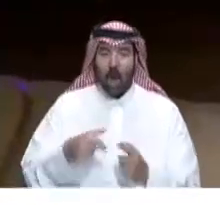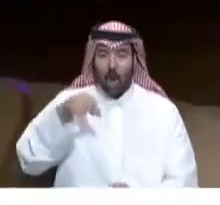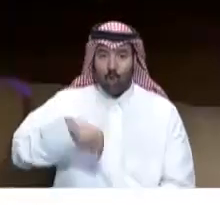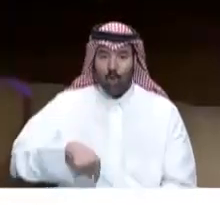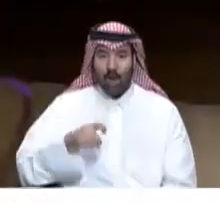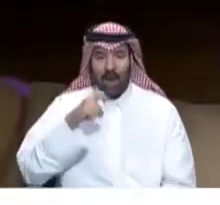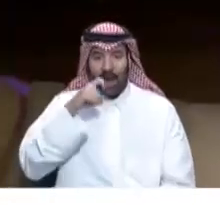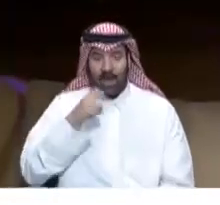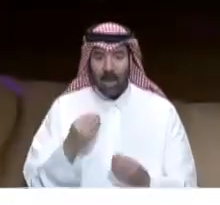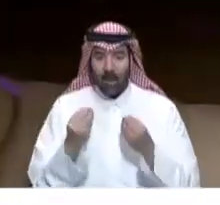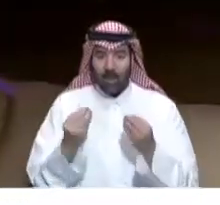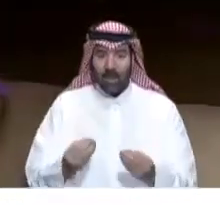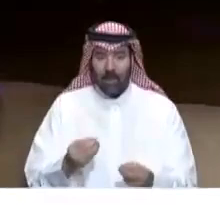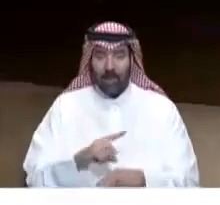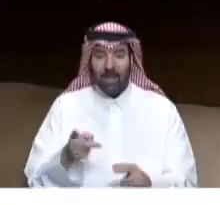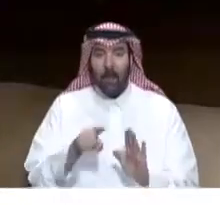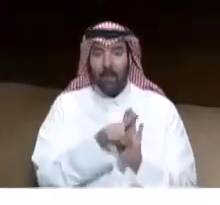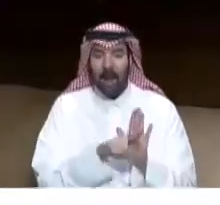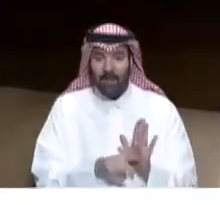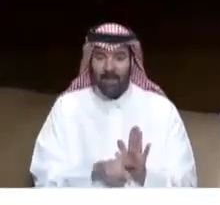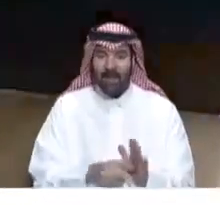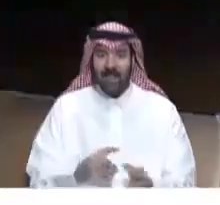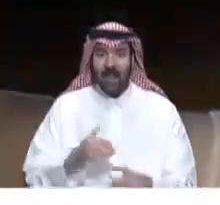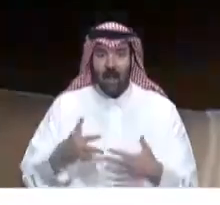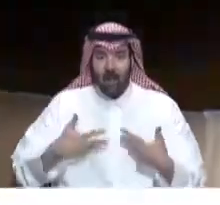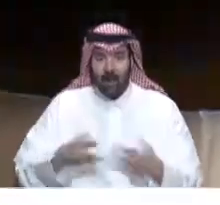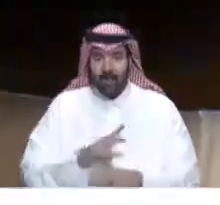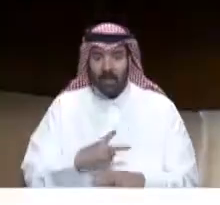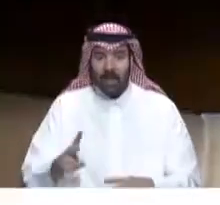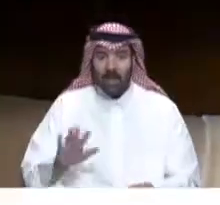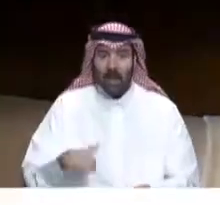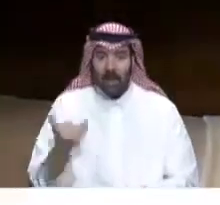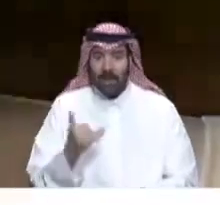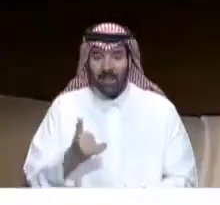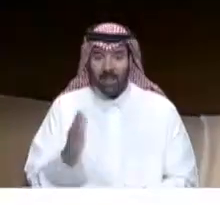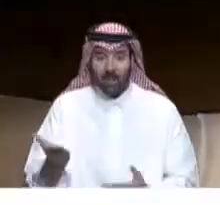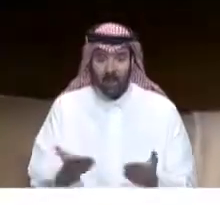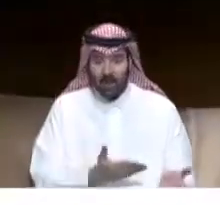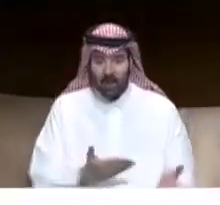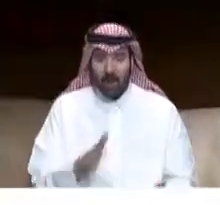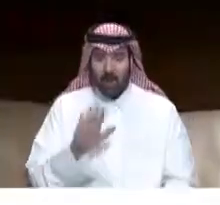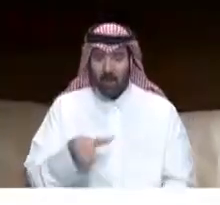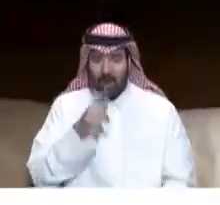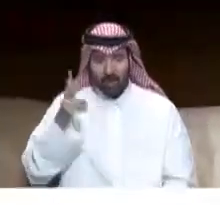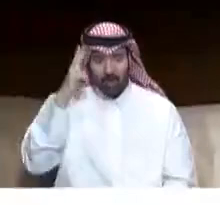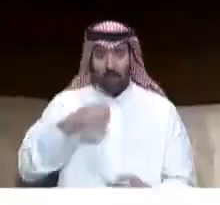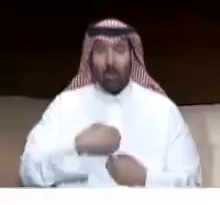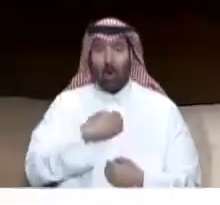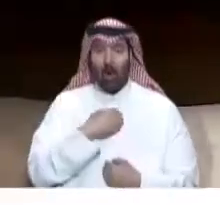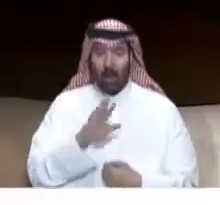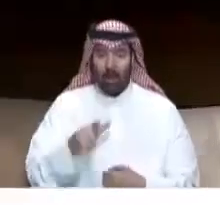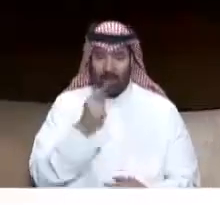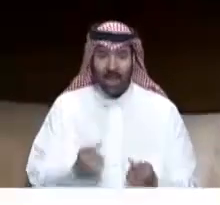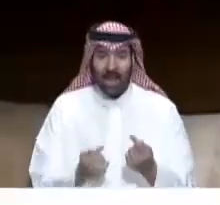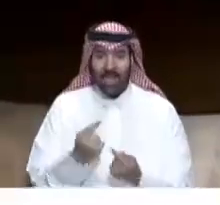حائل يعني نقدمها من خلال هذه الفعاليات لرفاهية المواطن، لرفاهية المقيم، لرفاهية يعني الزائر. لدينا في